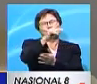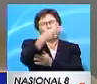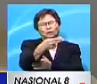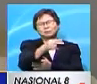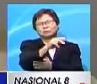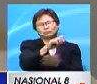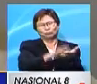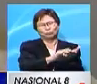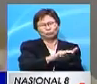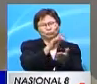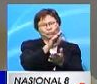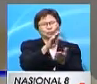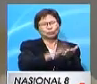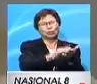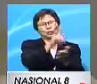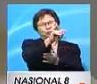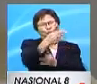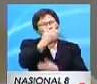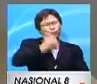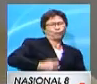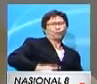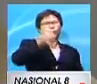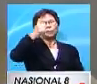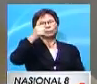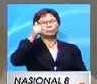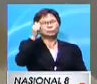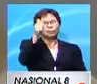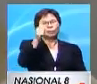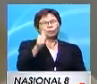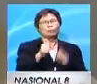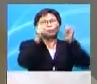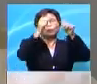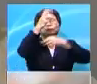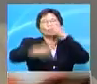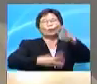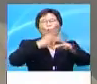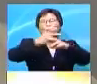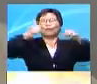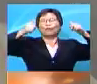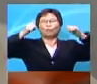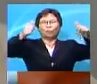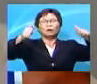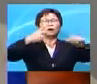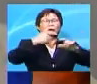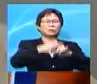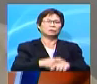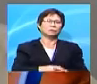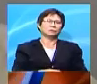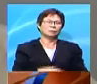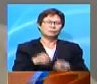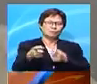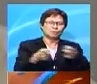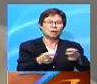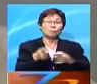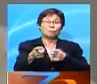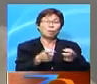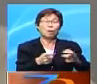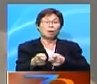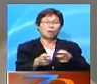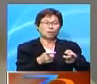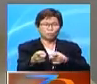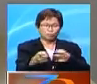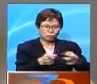yang yang terpuji yang pertama dalam dunia yang pertama dalam dunia dalam mengendalikan